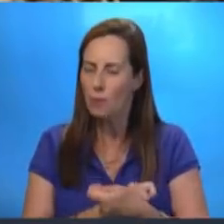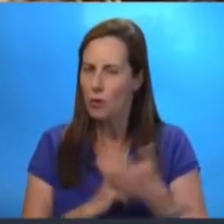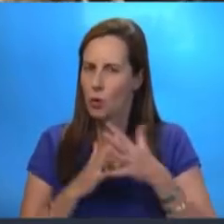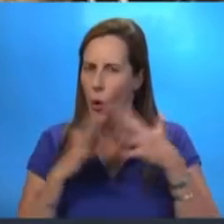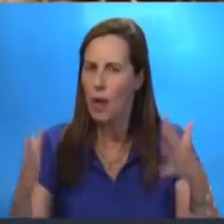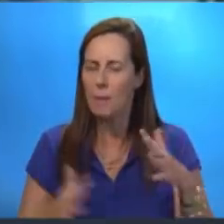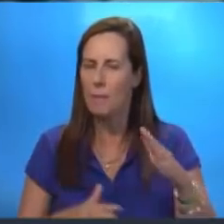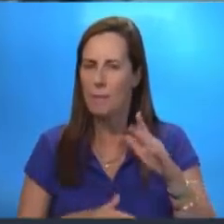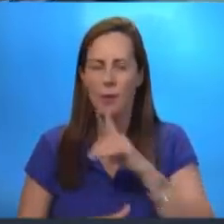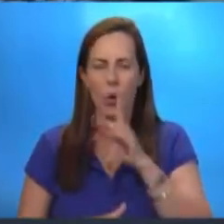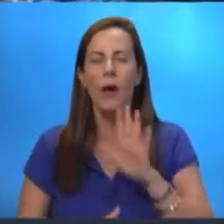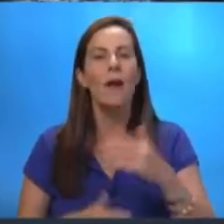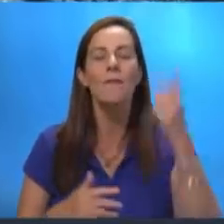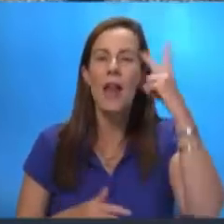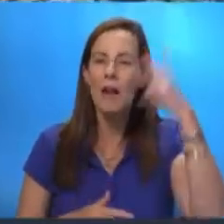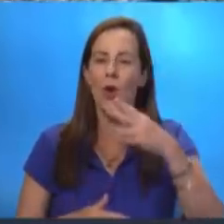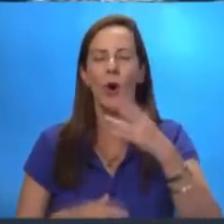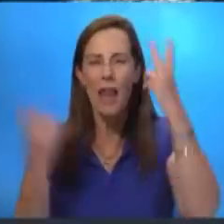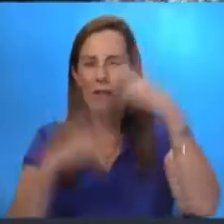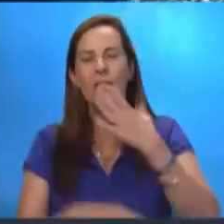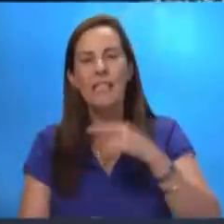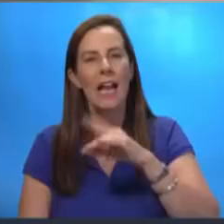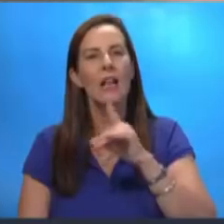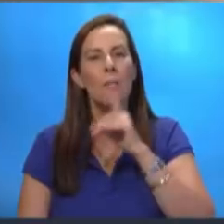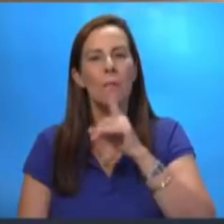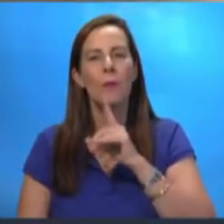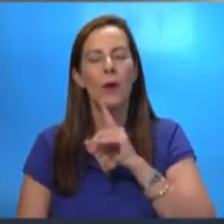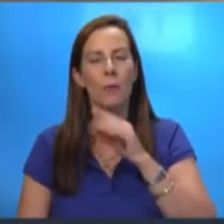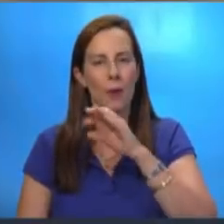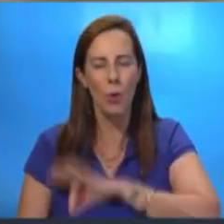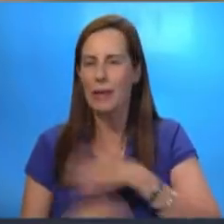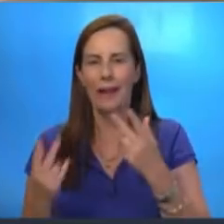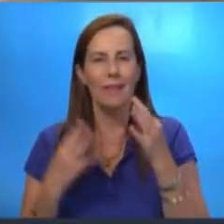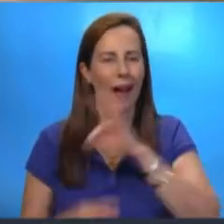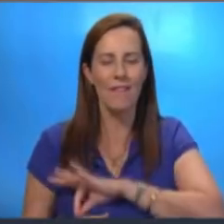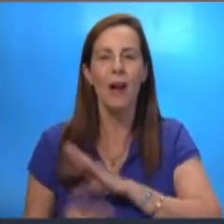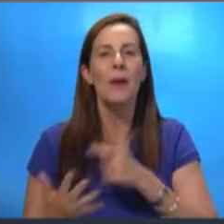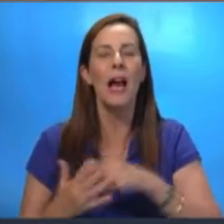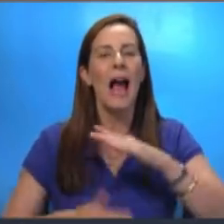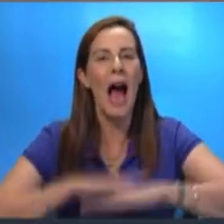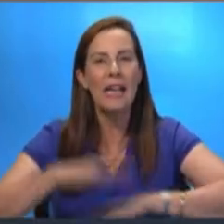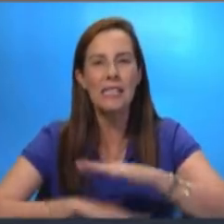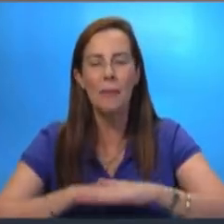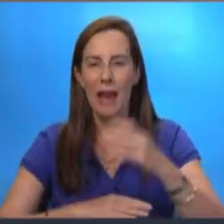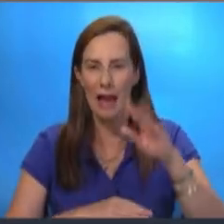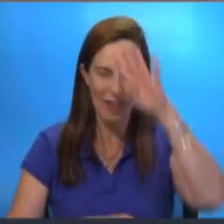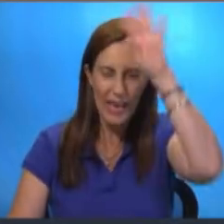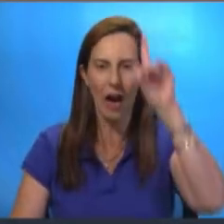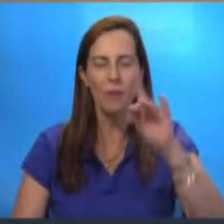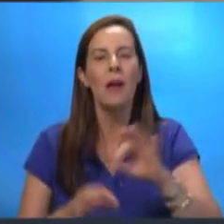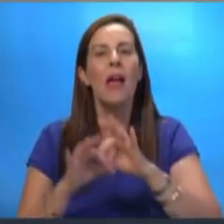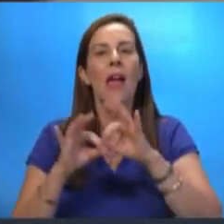بارصو وخيل هوانو بين اسرائيل وروسيا لو تيه شوم توالت شكن كوخوت حزب الله والميليشيات الايرانيات اخلوا